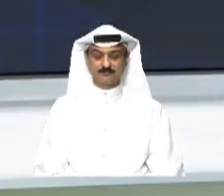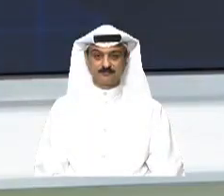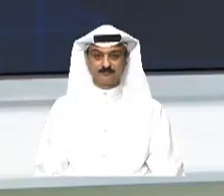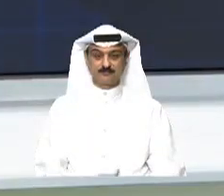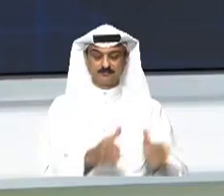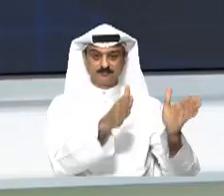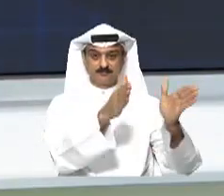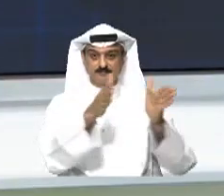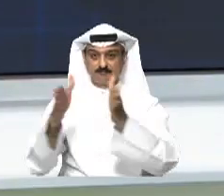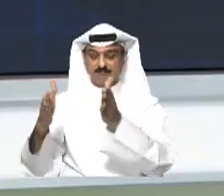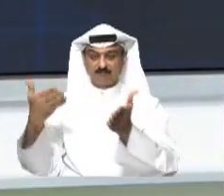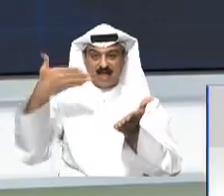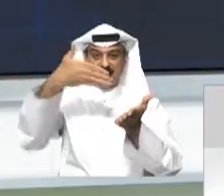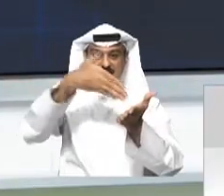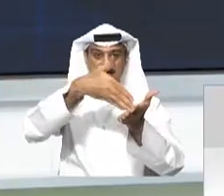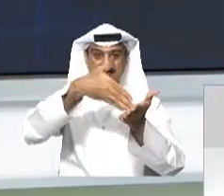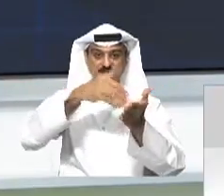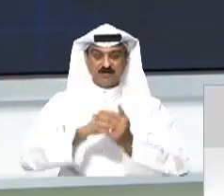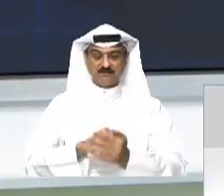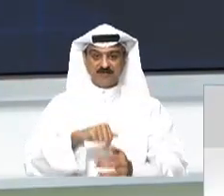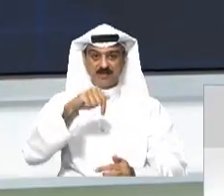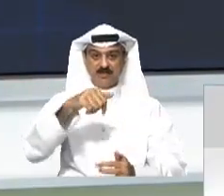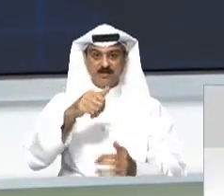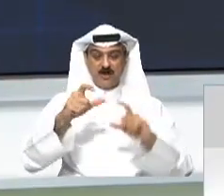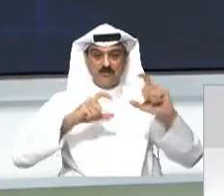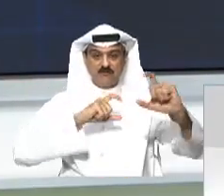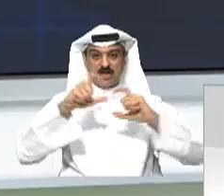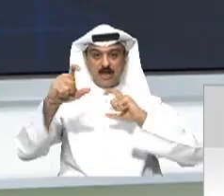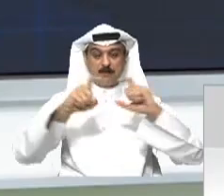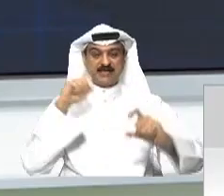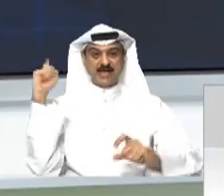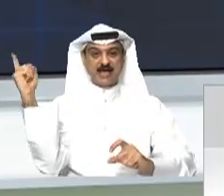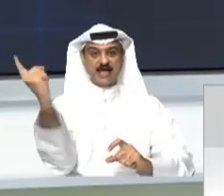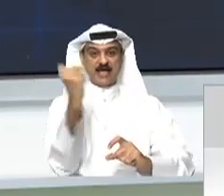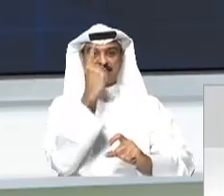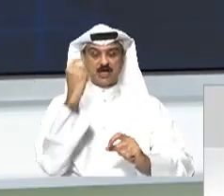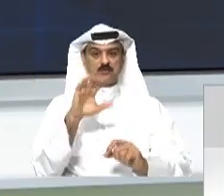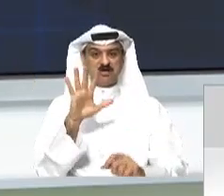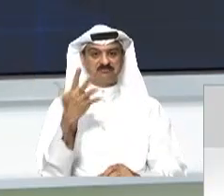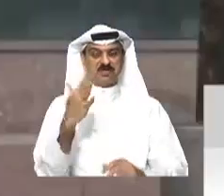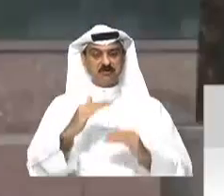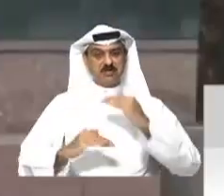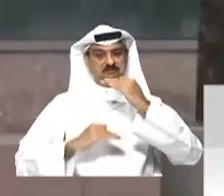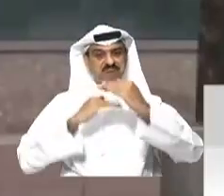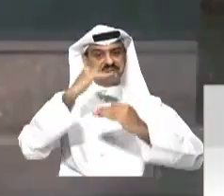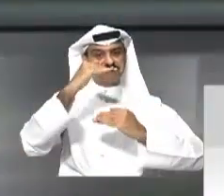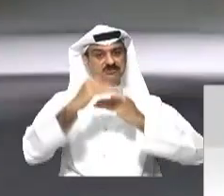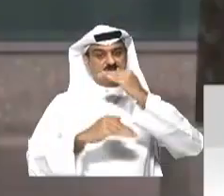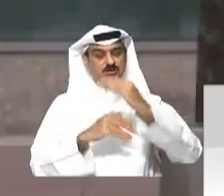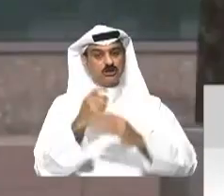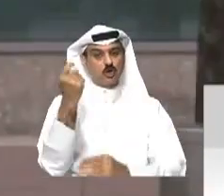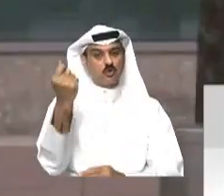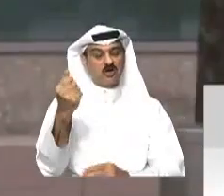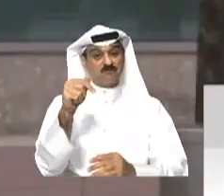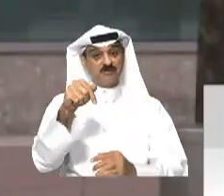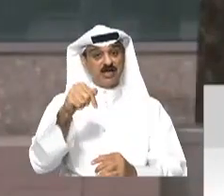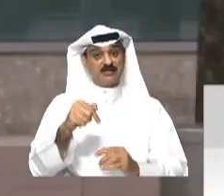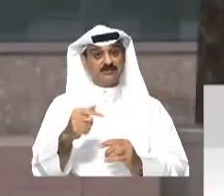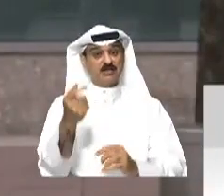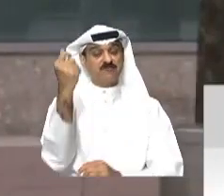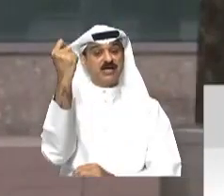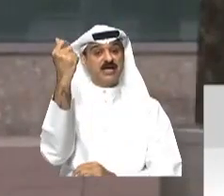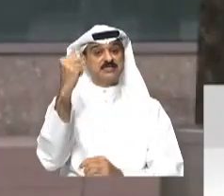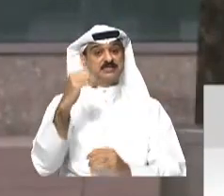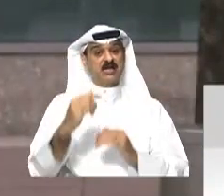في خبرنا الاخير توقعوا البنك الدولي ان تشهد السلع الاوليه العالميه هذا العام اكبر انخفاضا